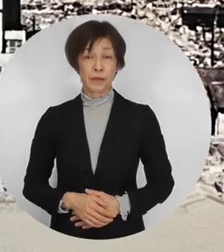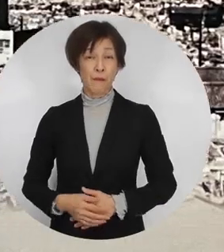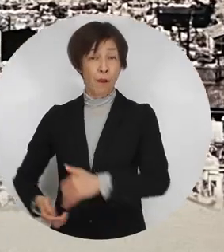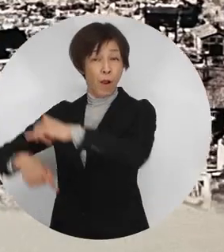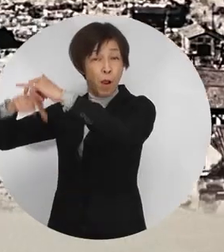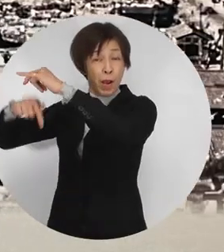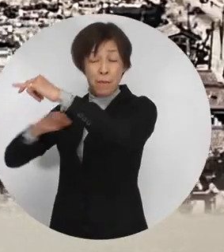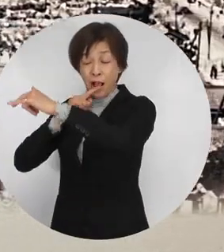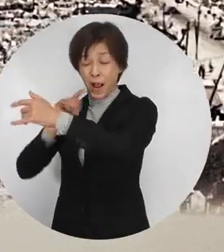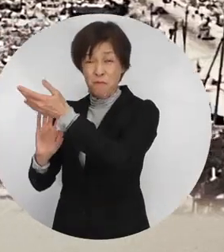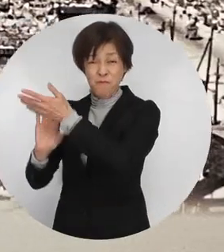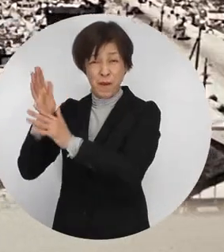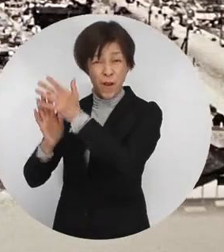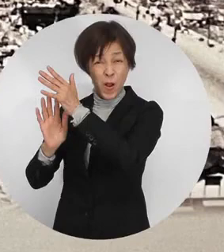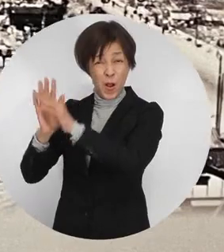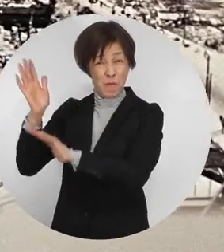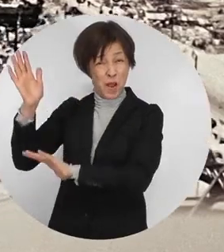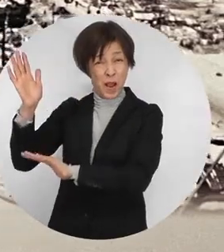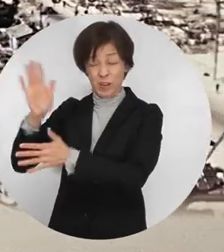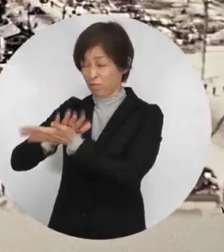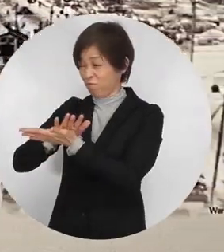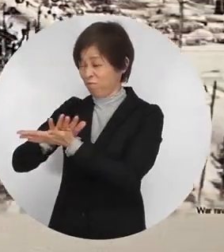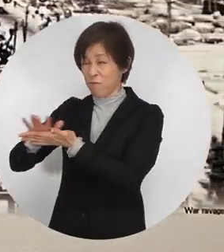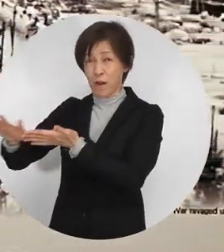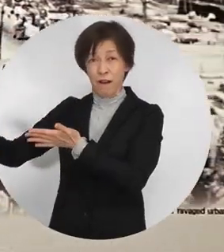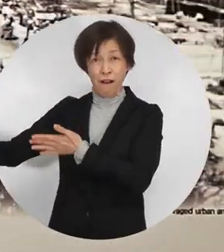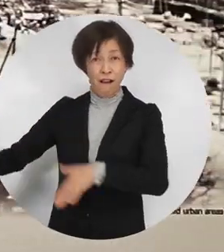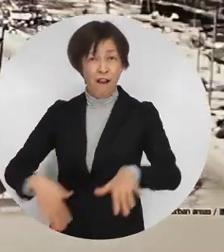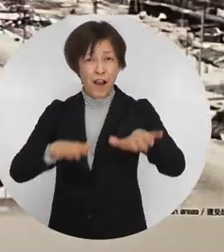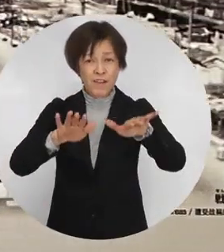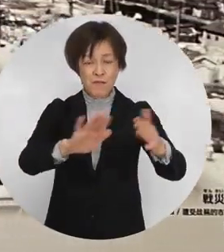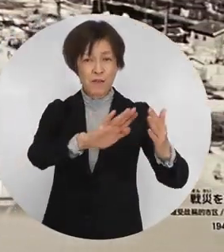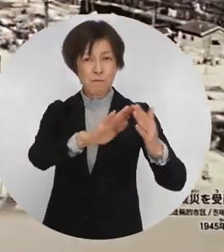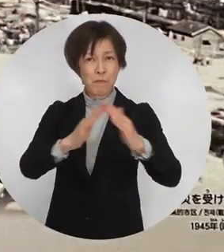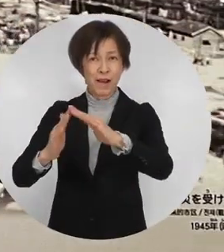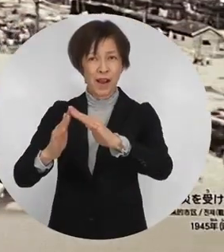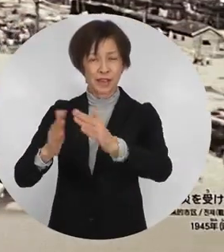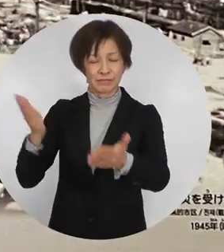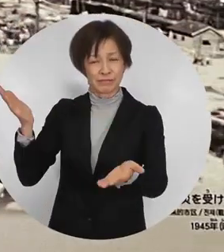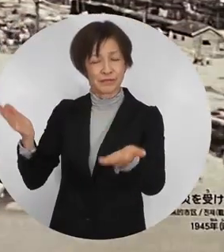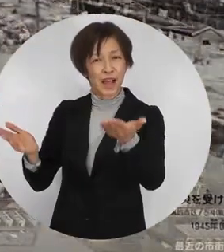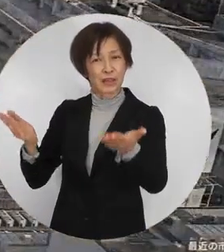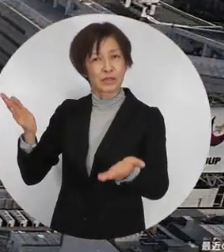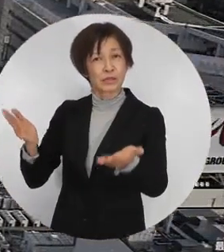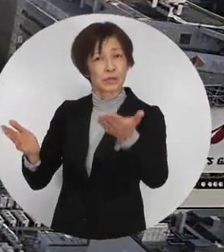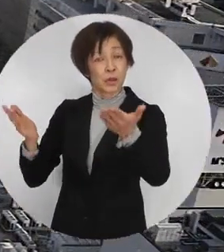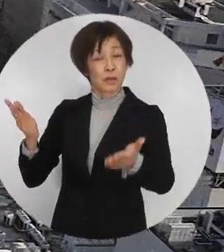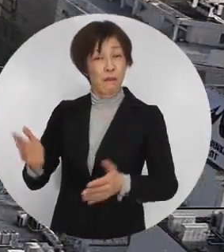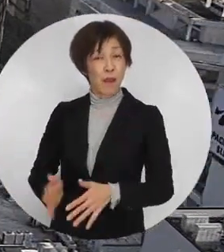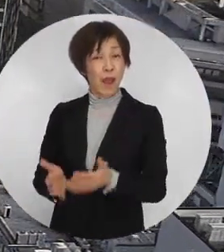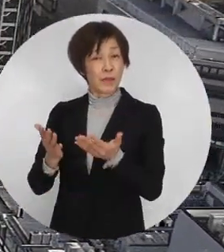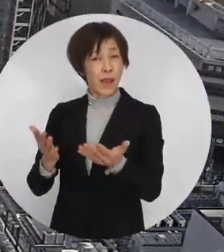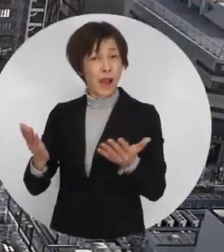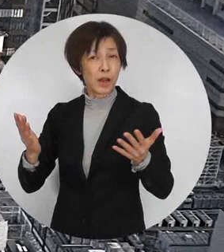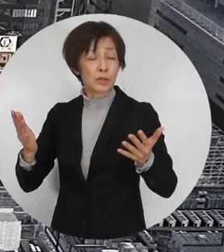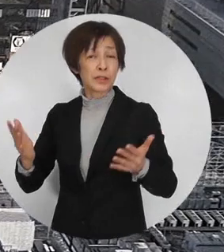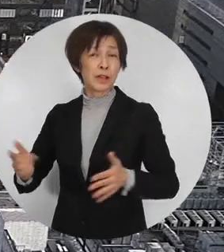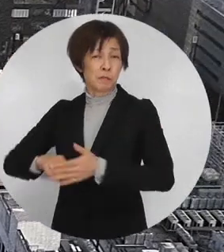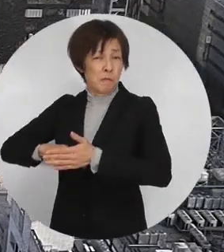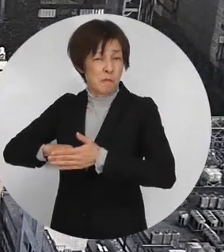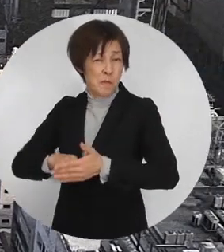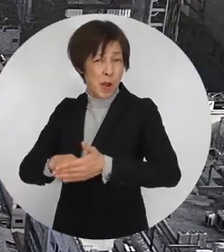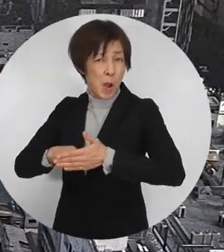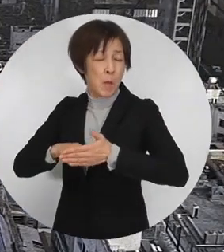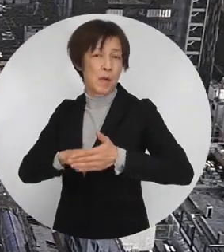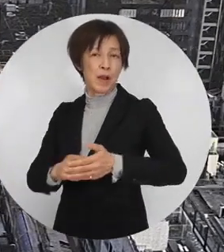堺大空襲で焼け野原になった市街地です。現在と比較することで多くの人たちが